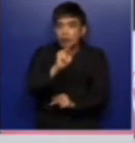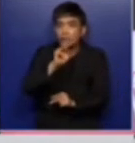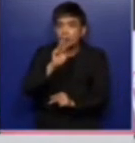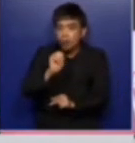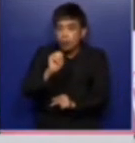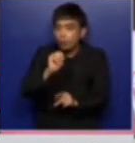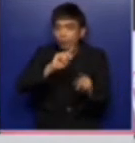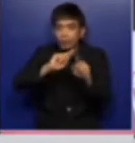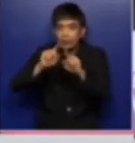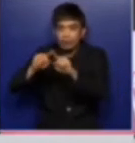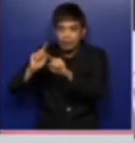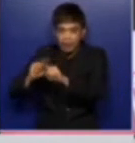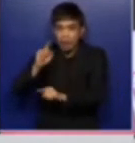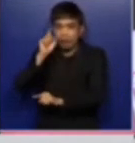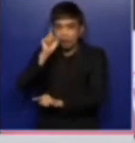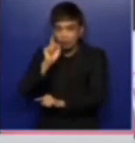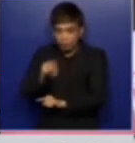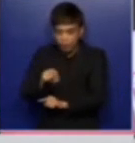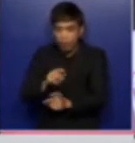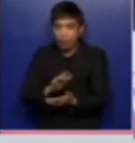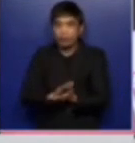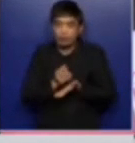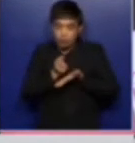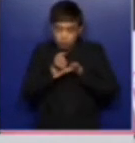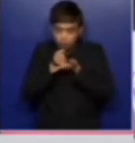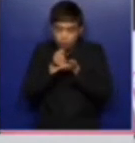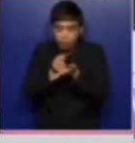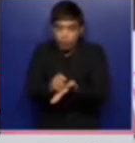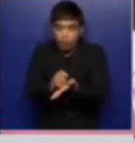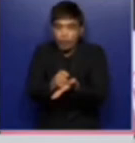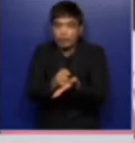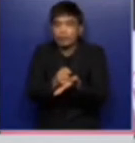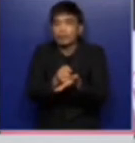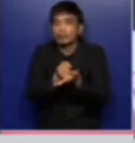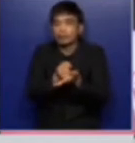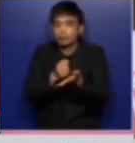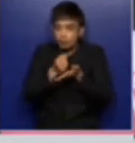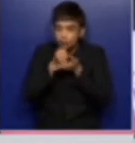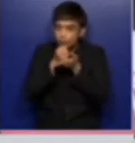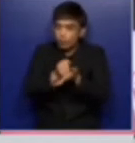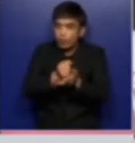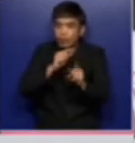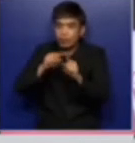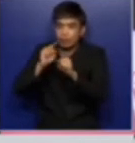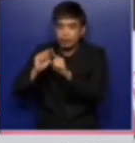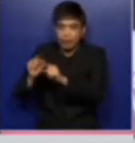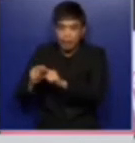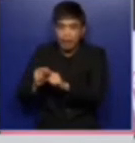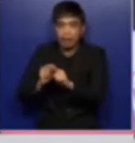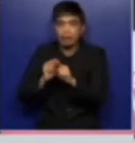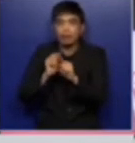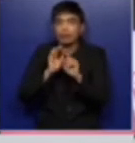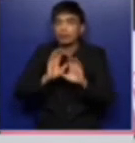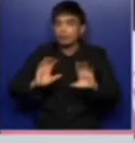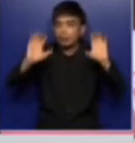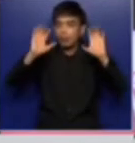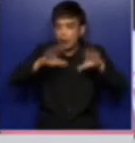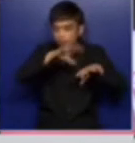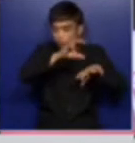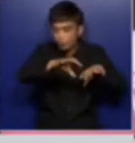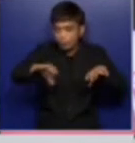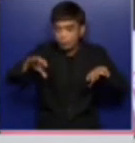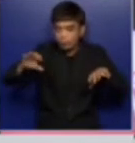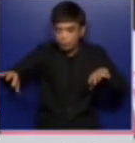รเสียสละภารกิจหรือพันธกิจหน่วยงานของตนเองลงชั่วค